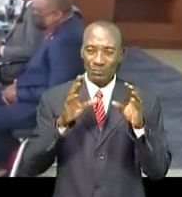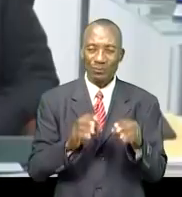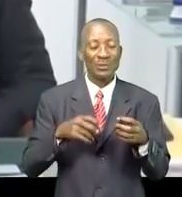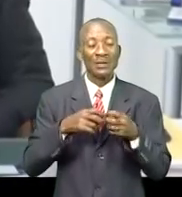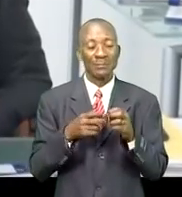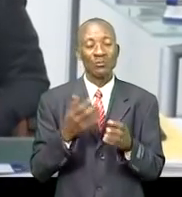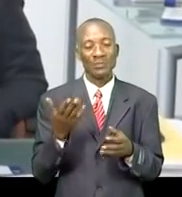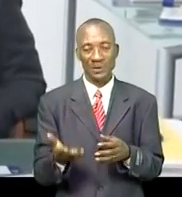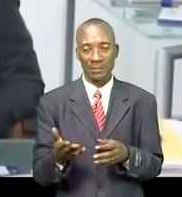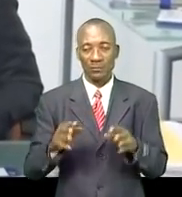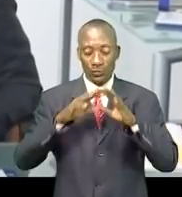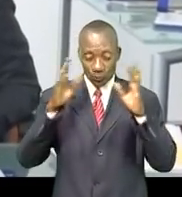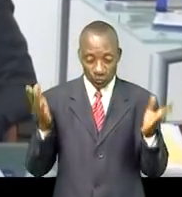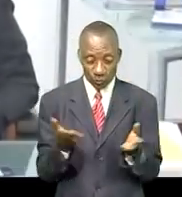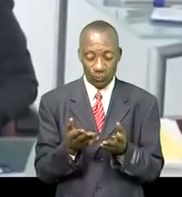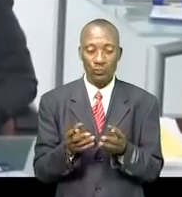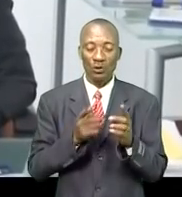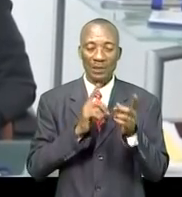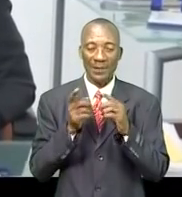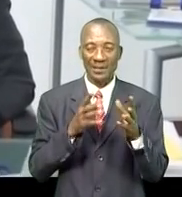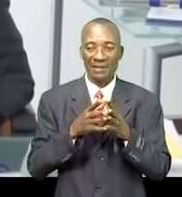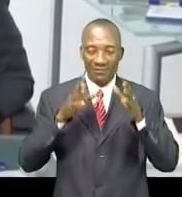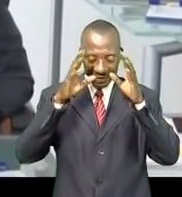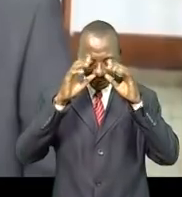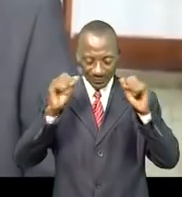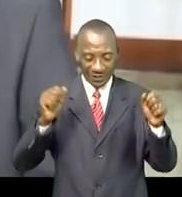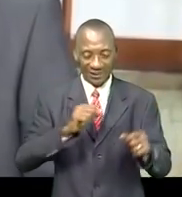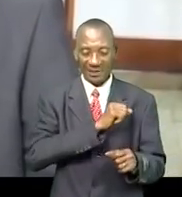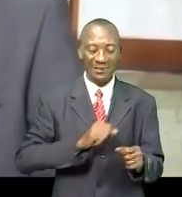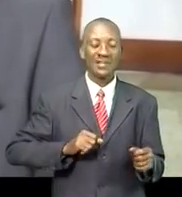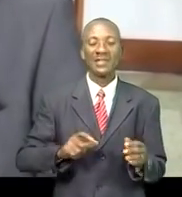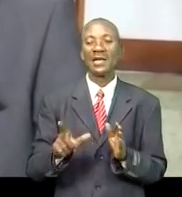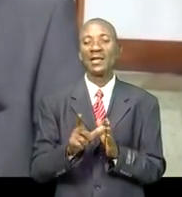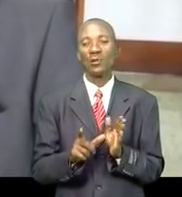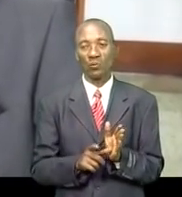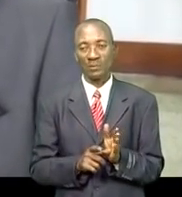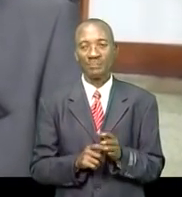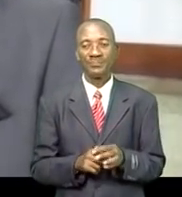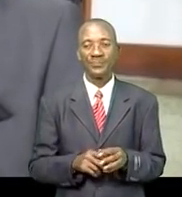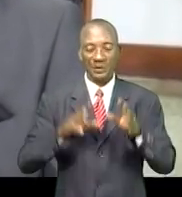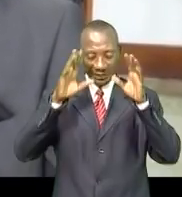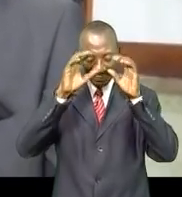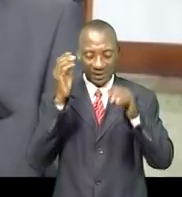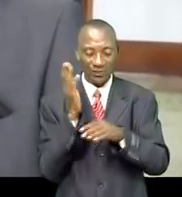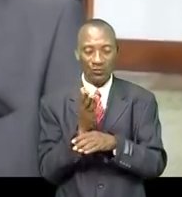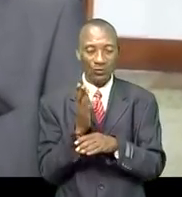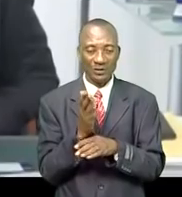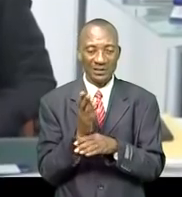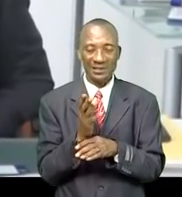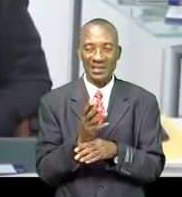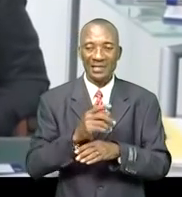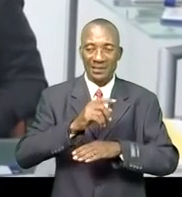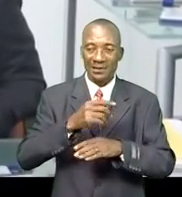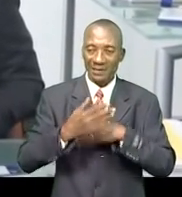portés sur la table du président du Sénat, l'honorable Modeste Bahati Lukwebo. C'est le président du conseil d'administration, André